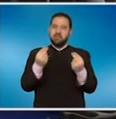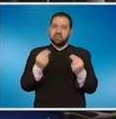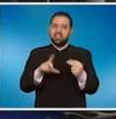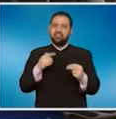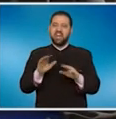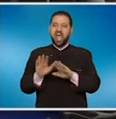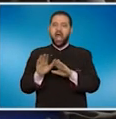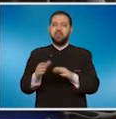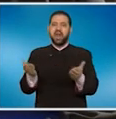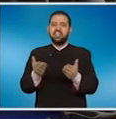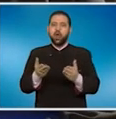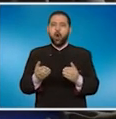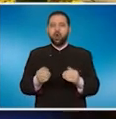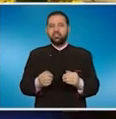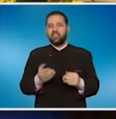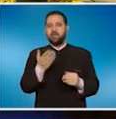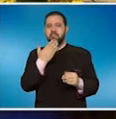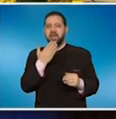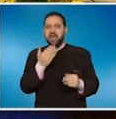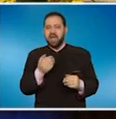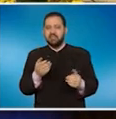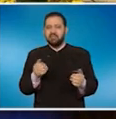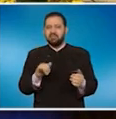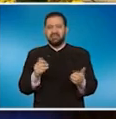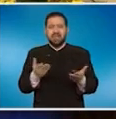de orice fel de influență a păcatului. Și care ar fi și